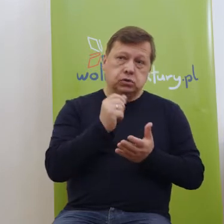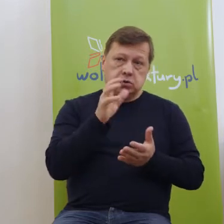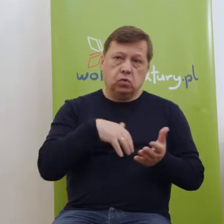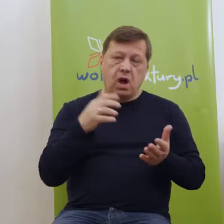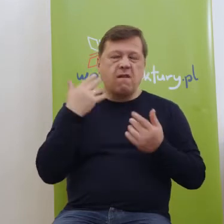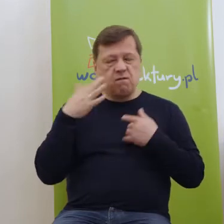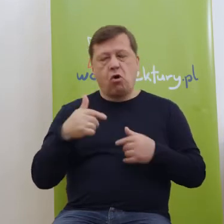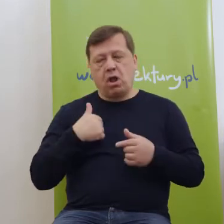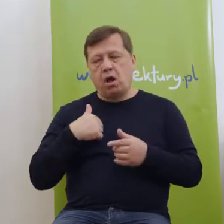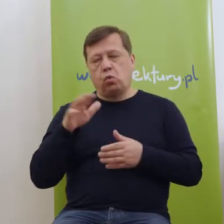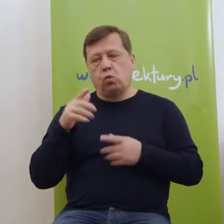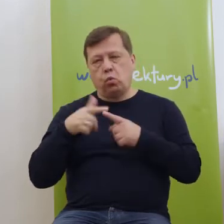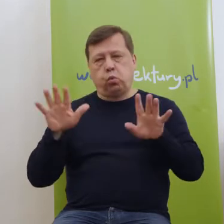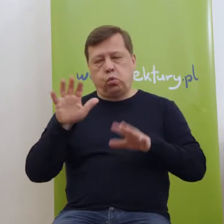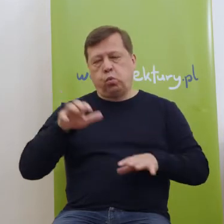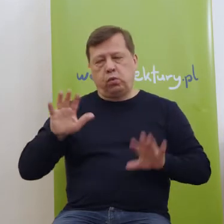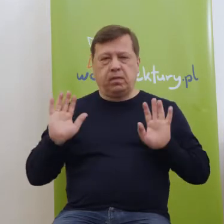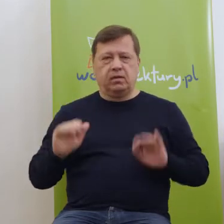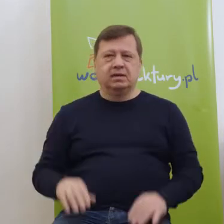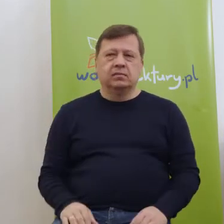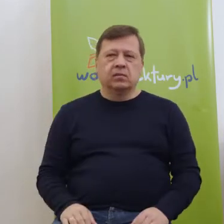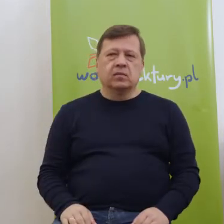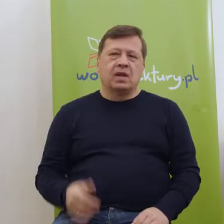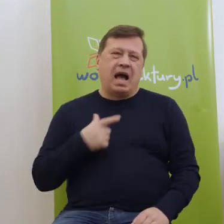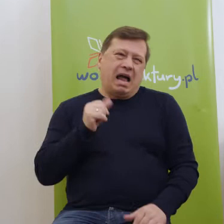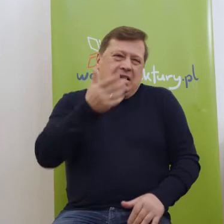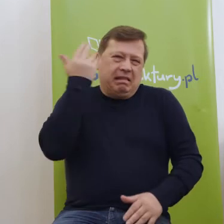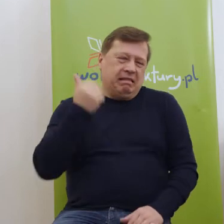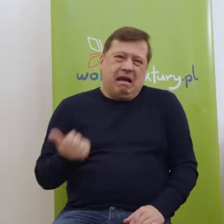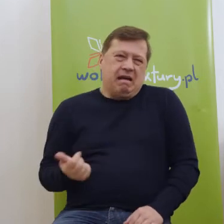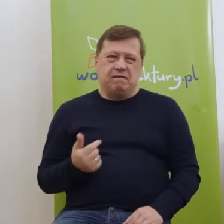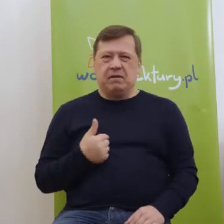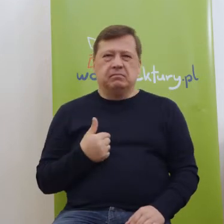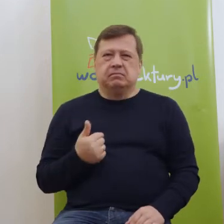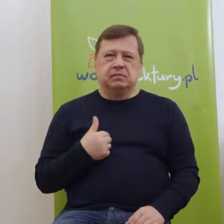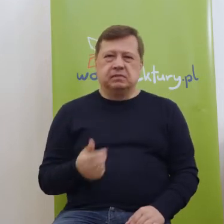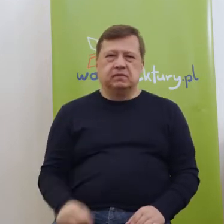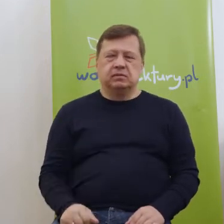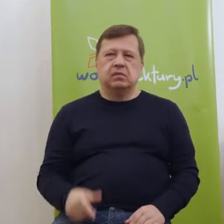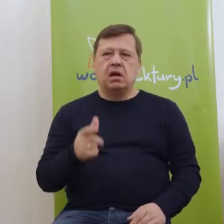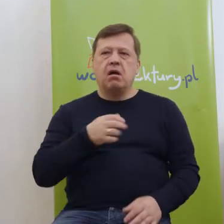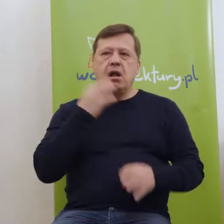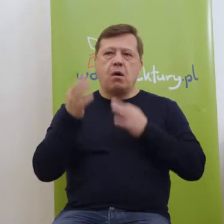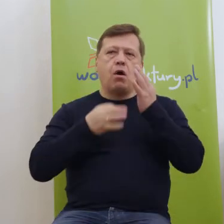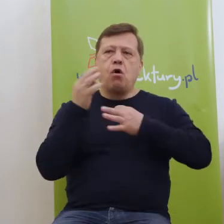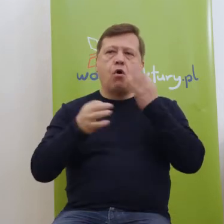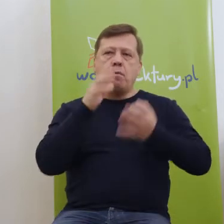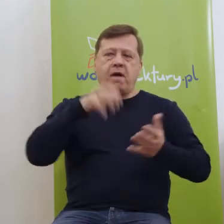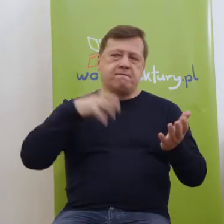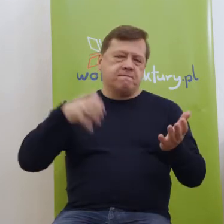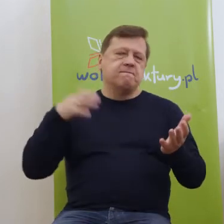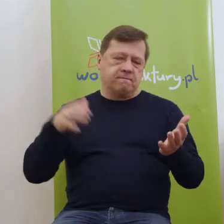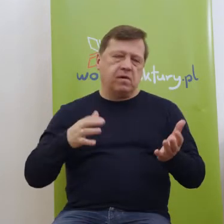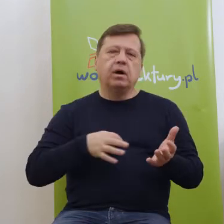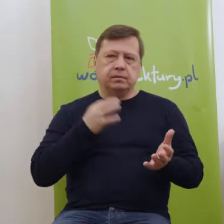Jest taki jakby, nie wiem, generalnie na polskim rynku się lepiej przyjmują powieści. Jest dość